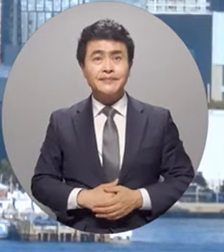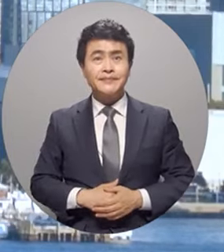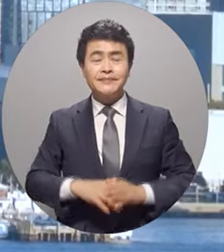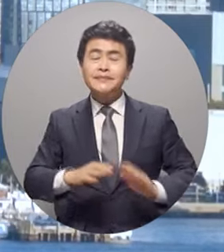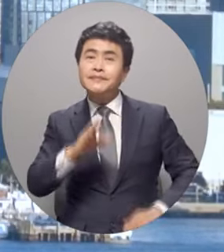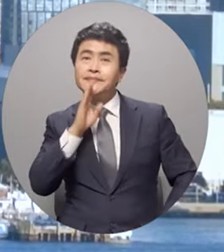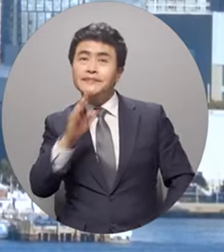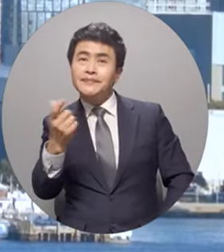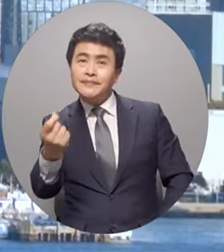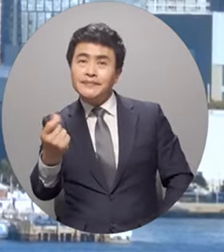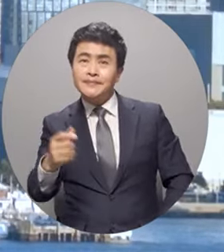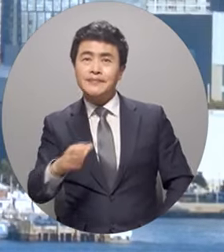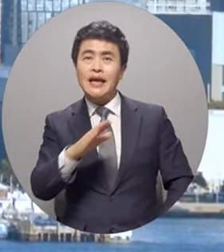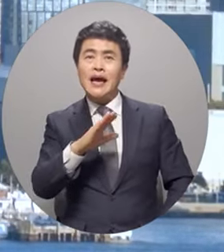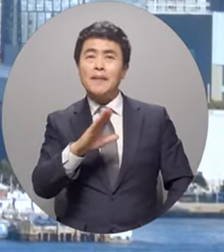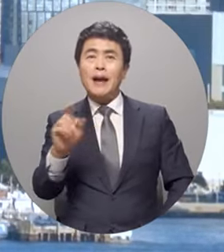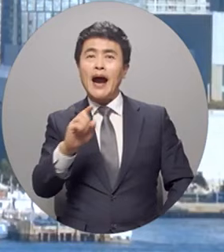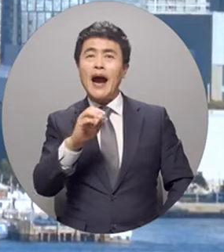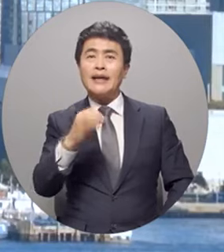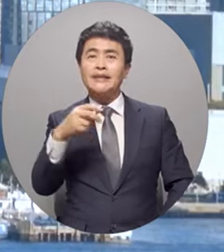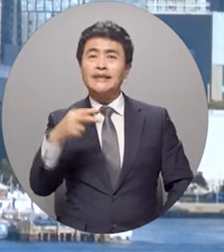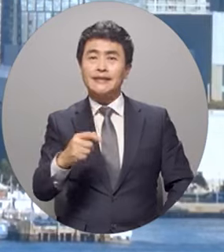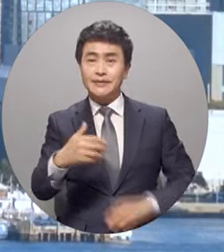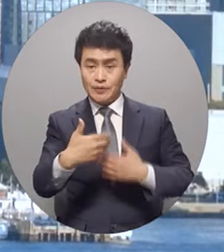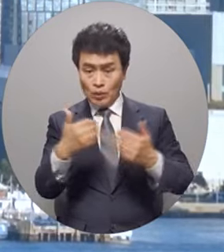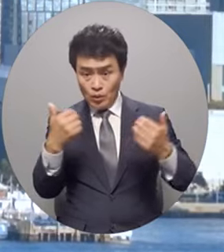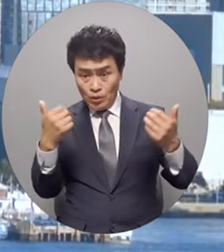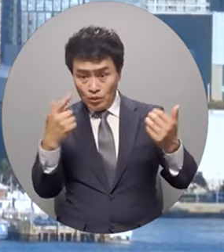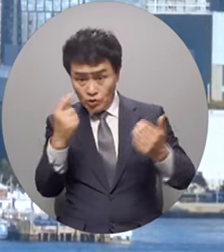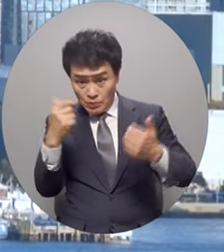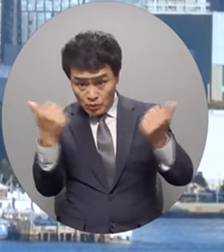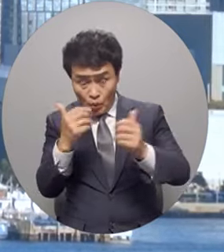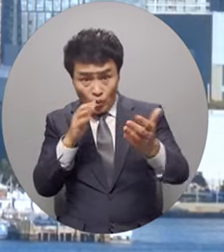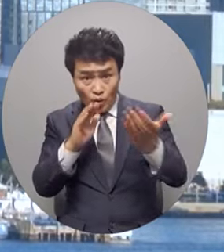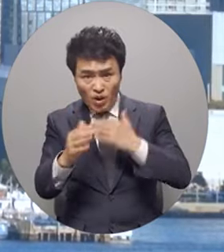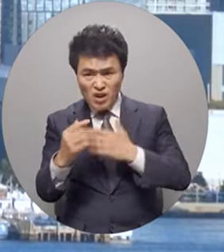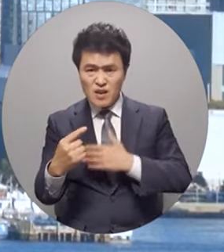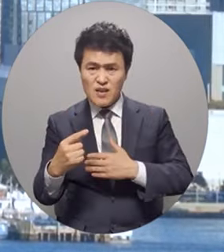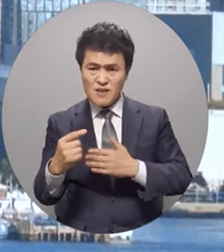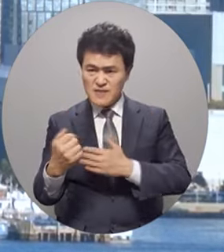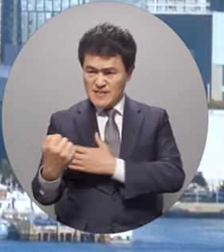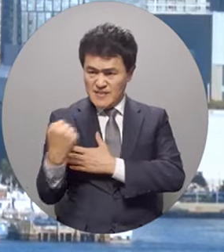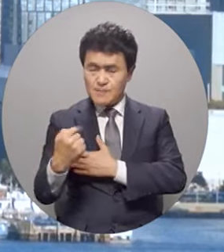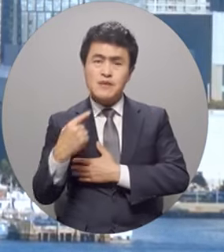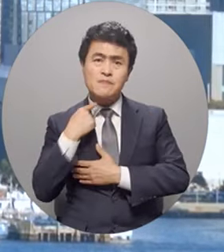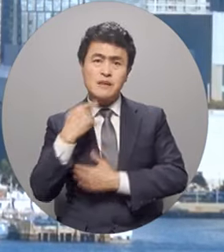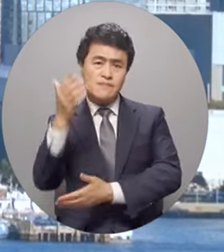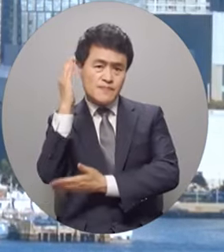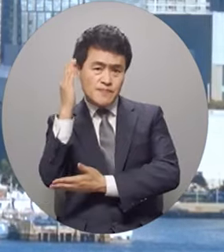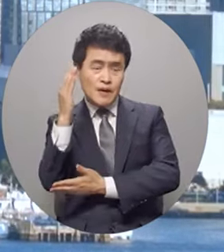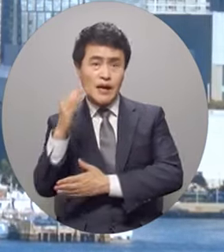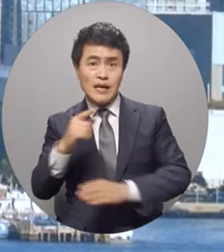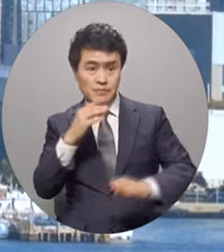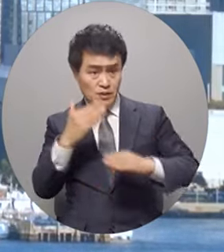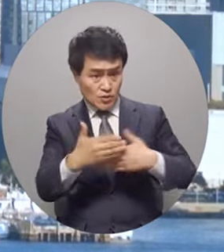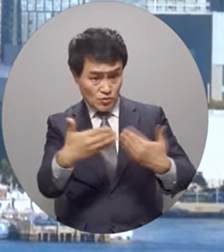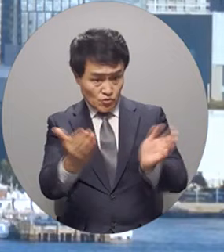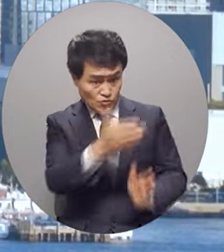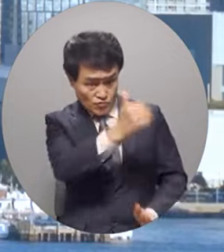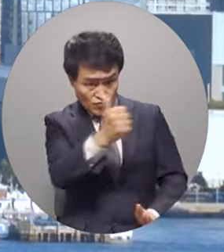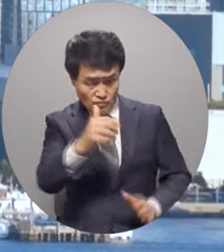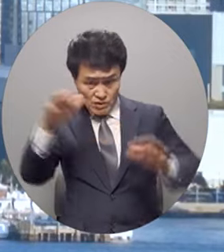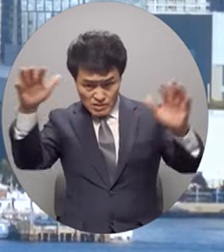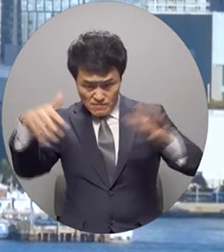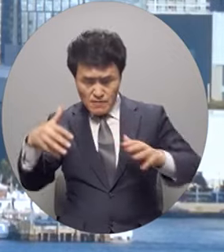네, 맞습니다. 바이든 대통령은 토론 이후 힘 있는 목소리로 대중 연설도 하고요. 이 민주당 주지사들을 불러서 지지